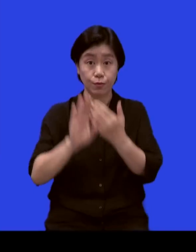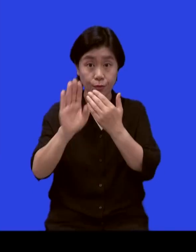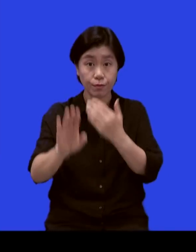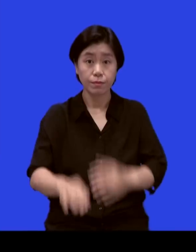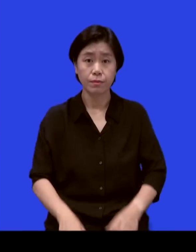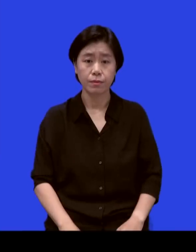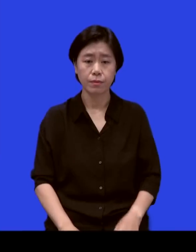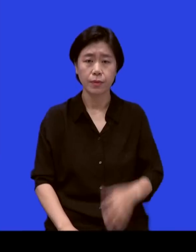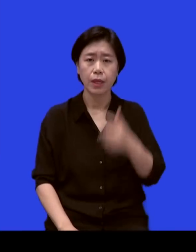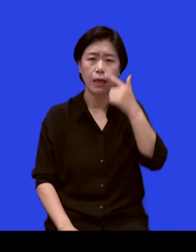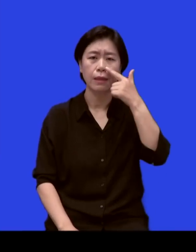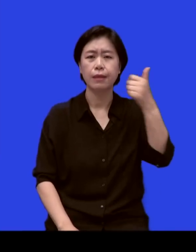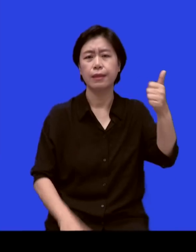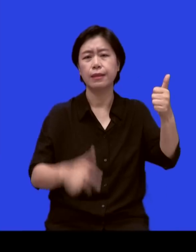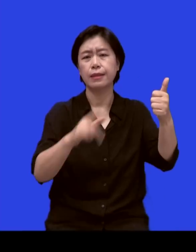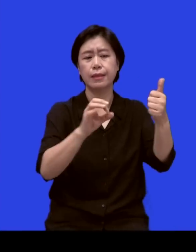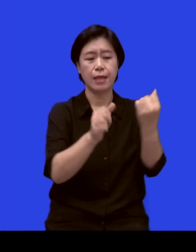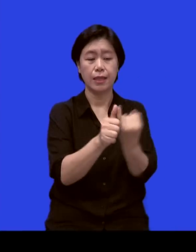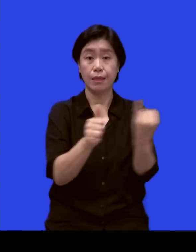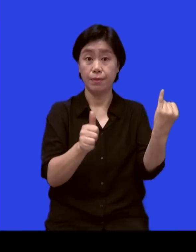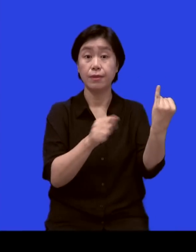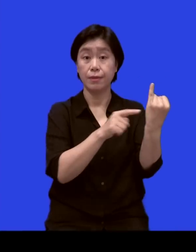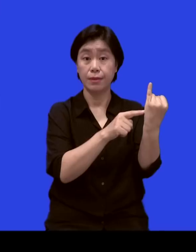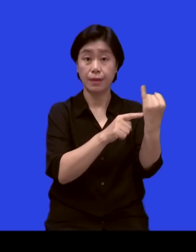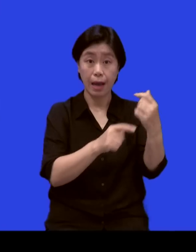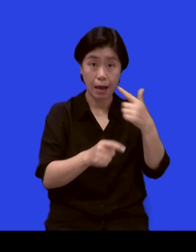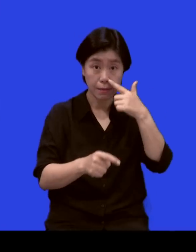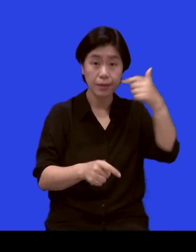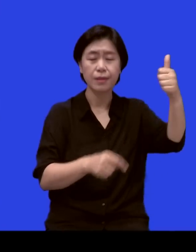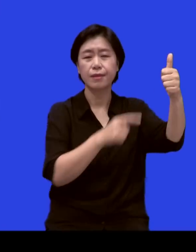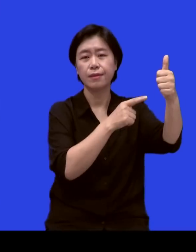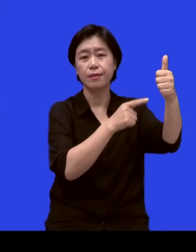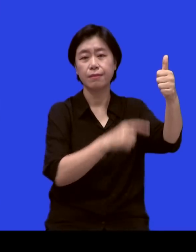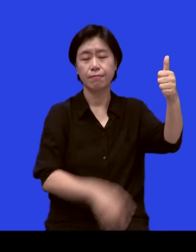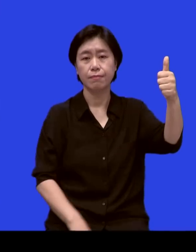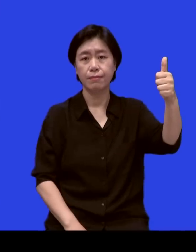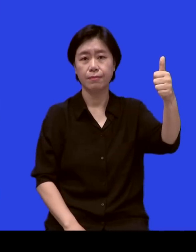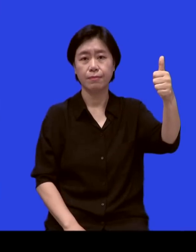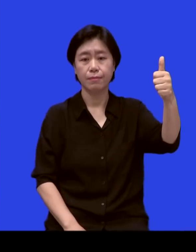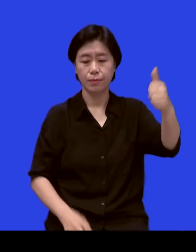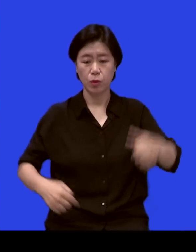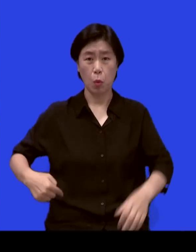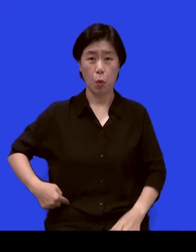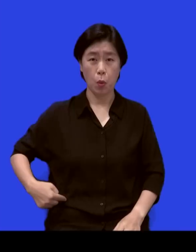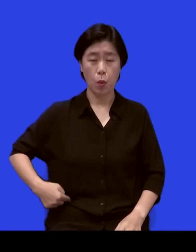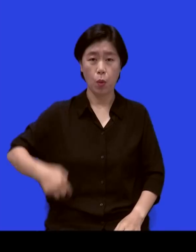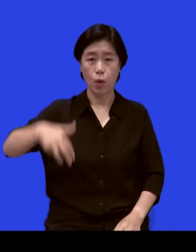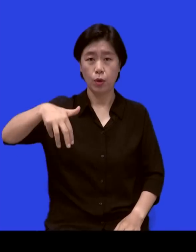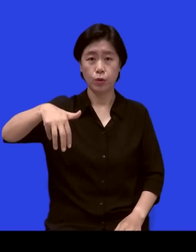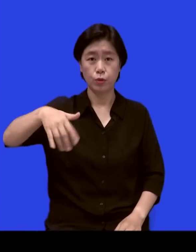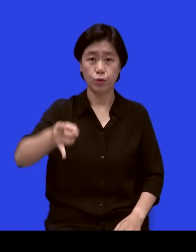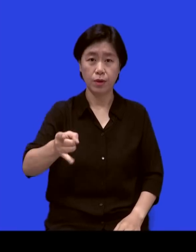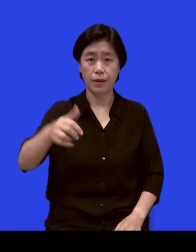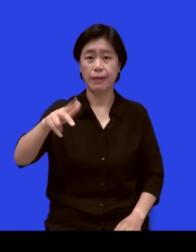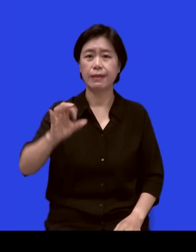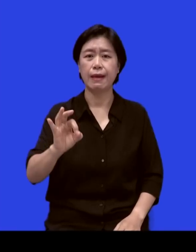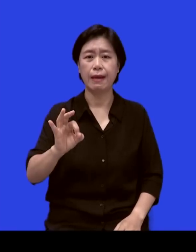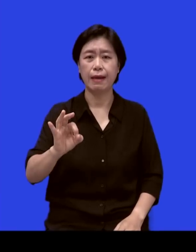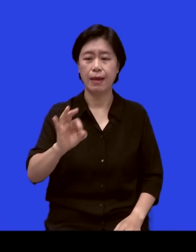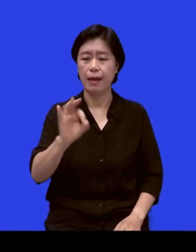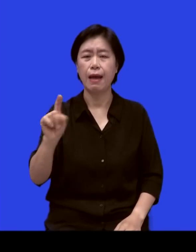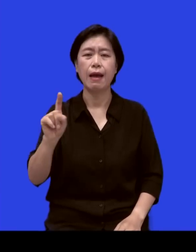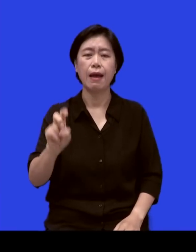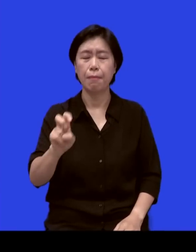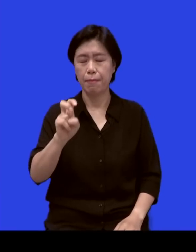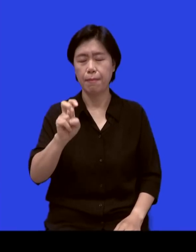또 장인어른이 이제 또 췌장암 선고를 또 받으셨어요. 췌장암 선고를. 예. 근데 그